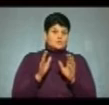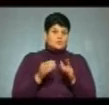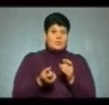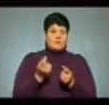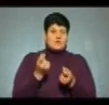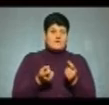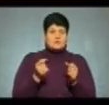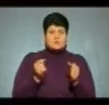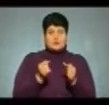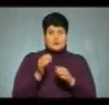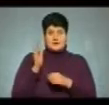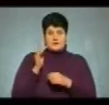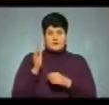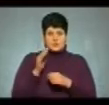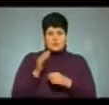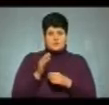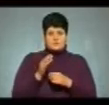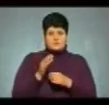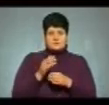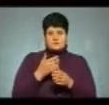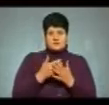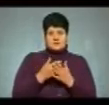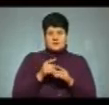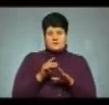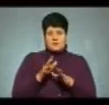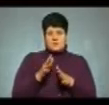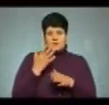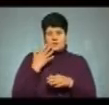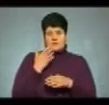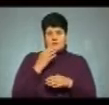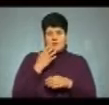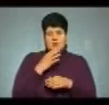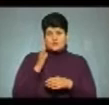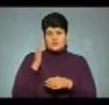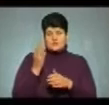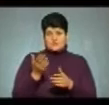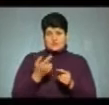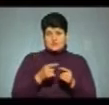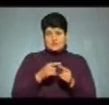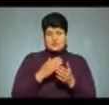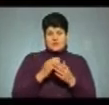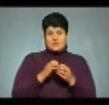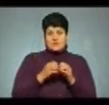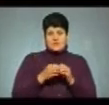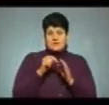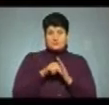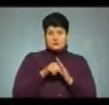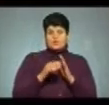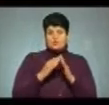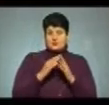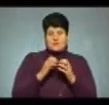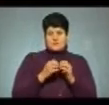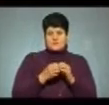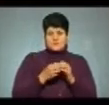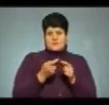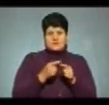появлятися холодна вода, скажімо так, в ті моменти, коли немає гарячої води. Але це є проблема внутрішньобудинкових мереж. І з цієї